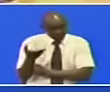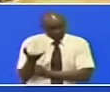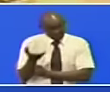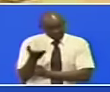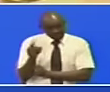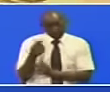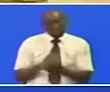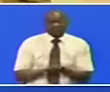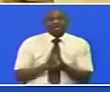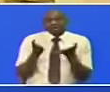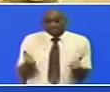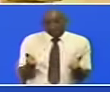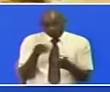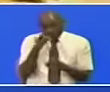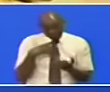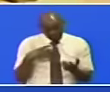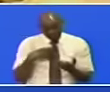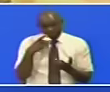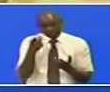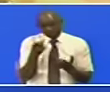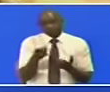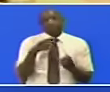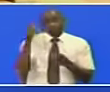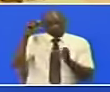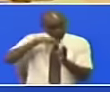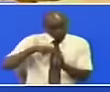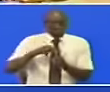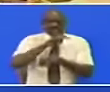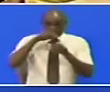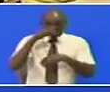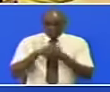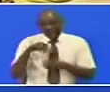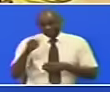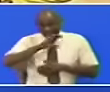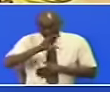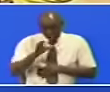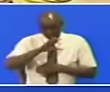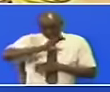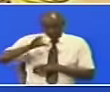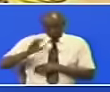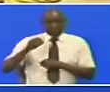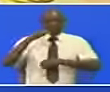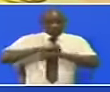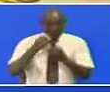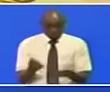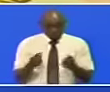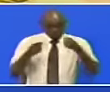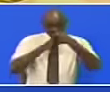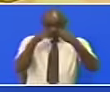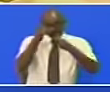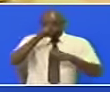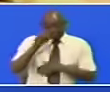24,795. Pia wale ambao watakuwa wanajiunga na shule za hadhi katika kaunti ni zaidi ya